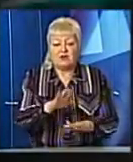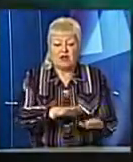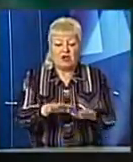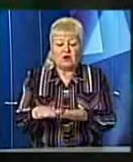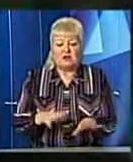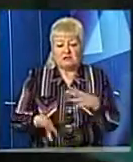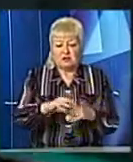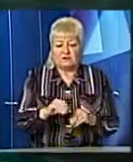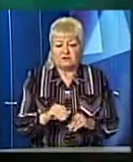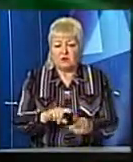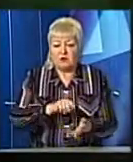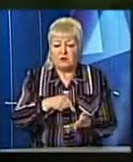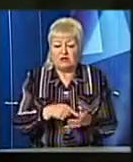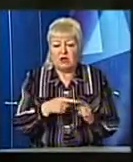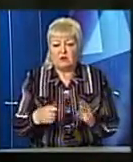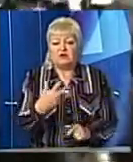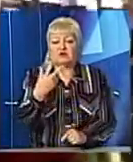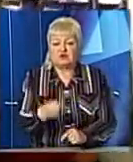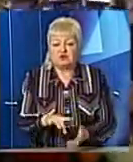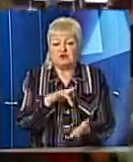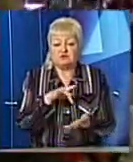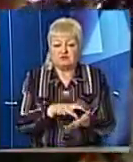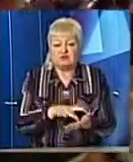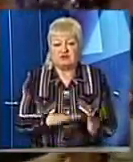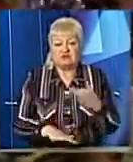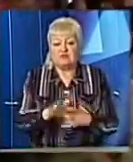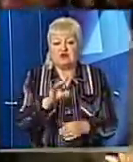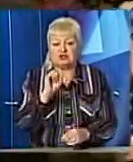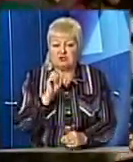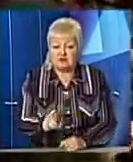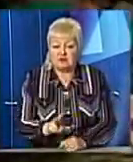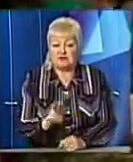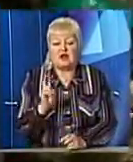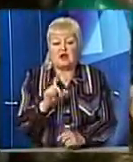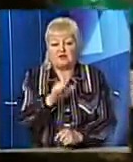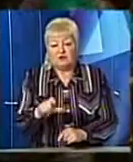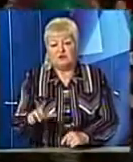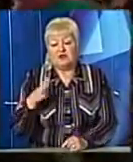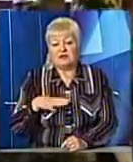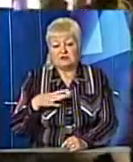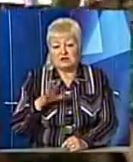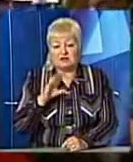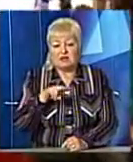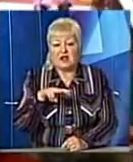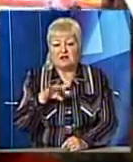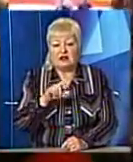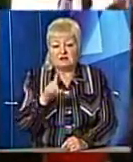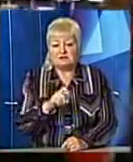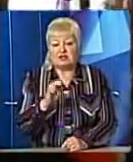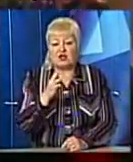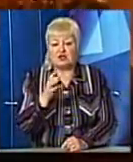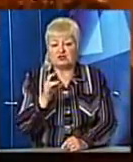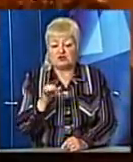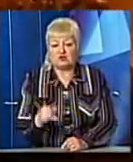всьому місту. Продовж 3 днів у центрі Львова на площі Ринок на відвідувачів чекатимуть лазерне шоу, видовищна